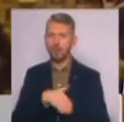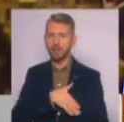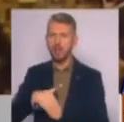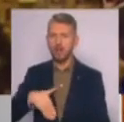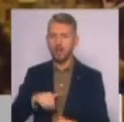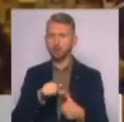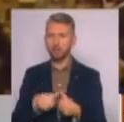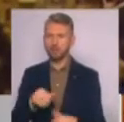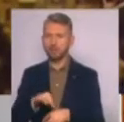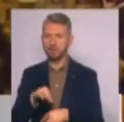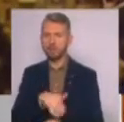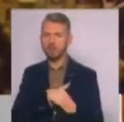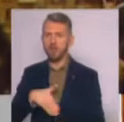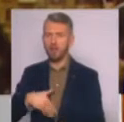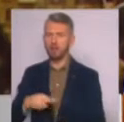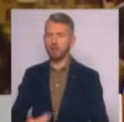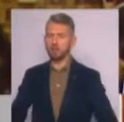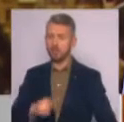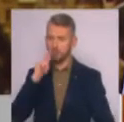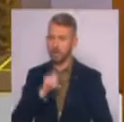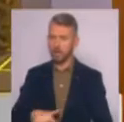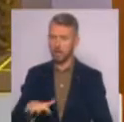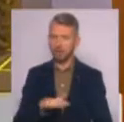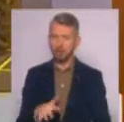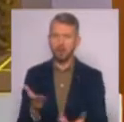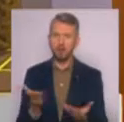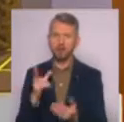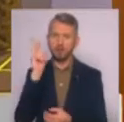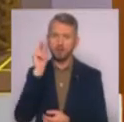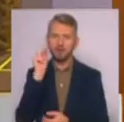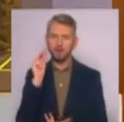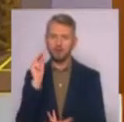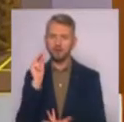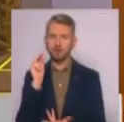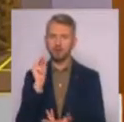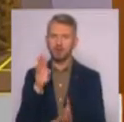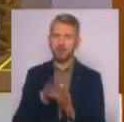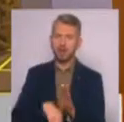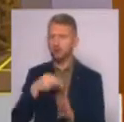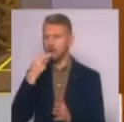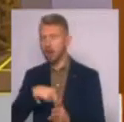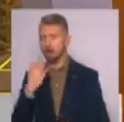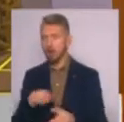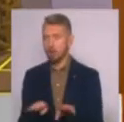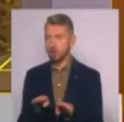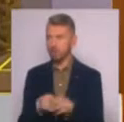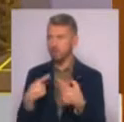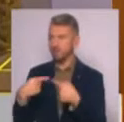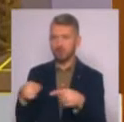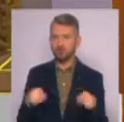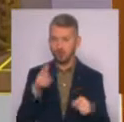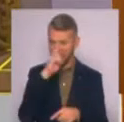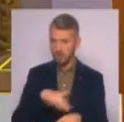хронічних захворювань легень для жителів України? Які цифри? Гірші, кращі, якщо порівняти з іншими